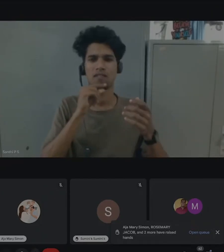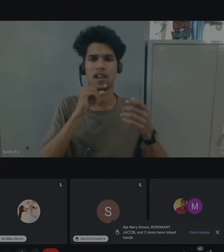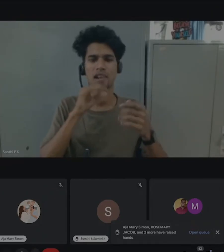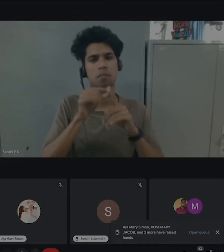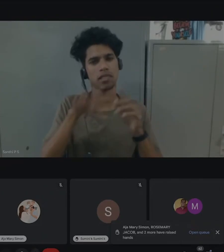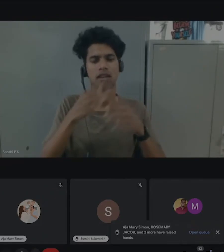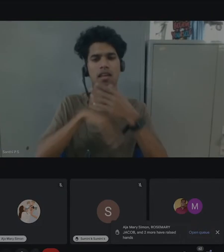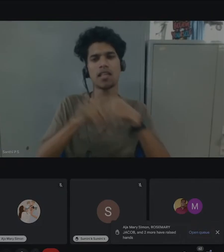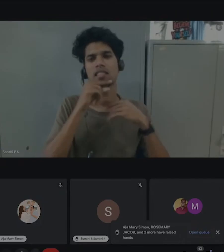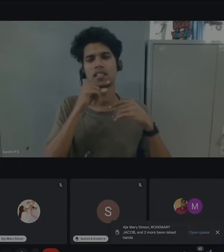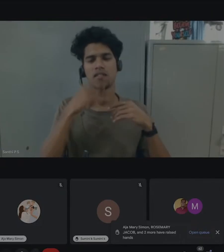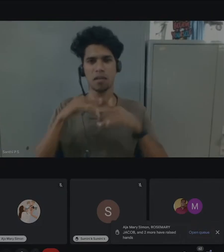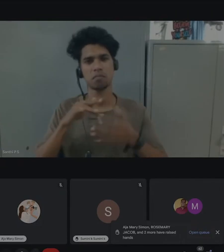പത്തനംതിട്ട.